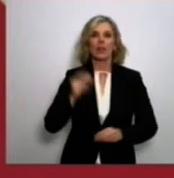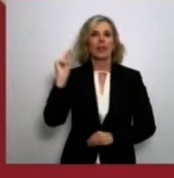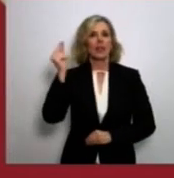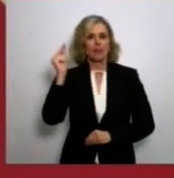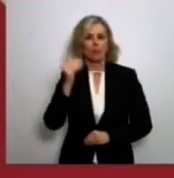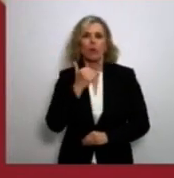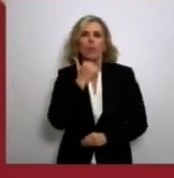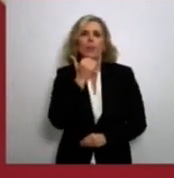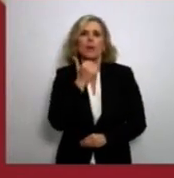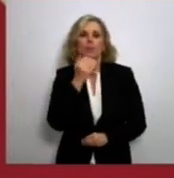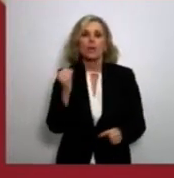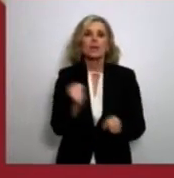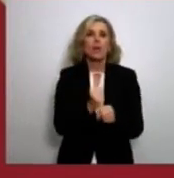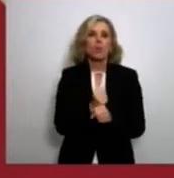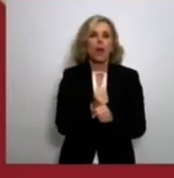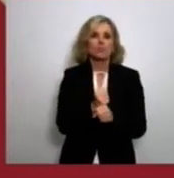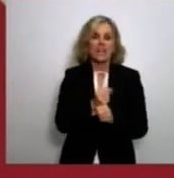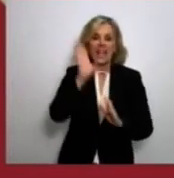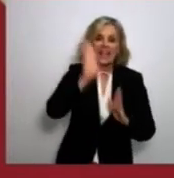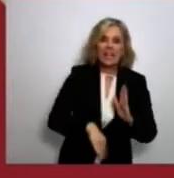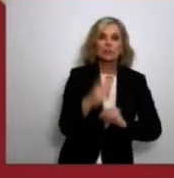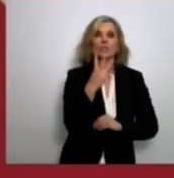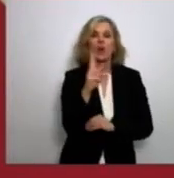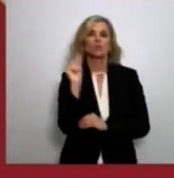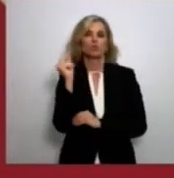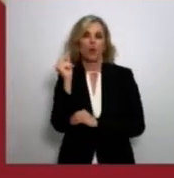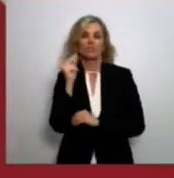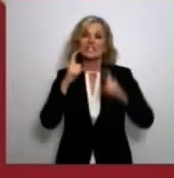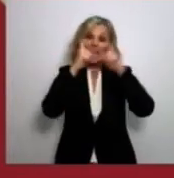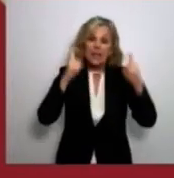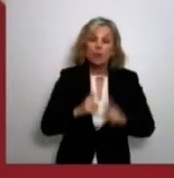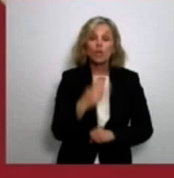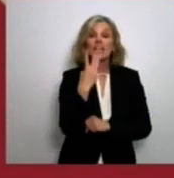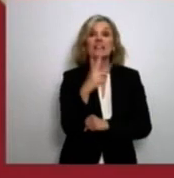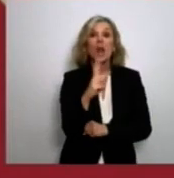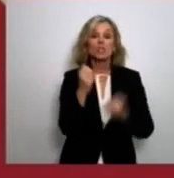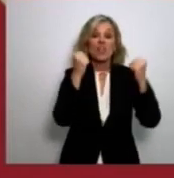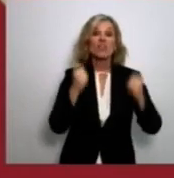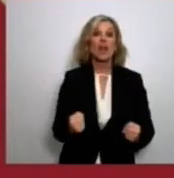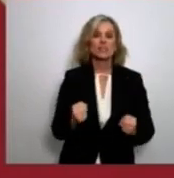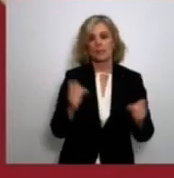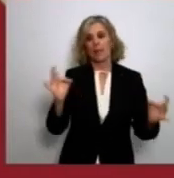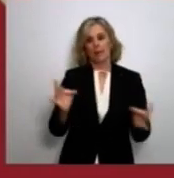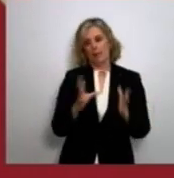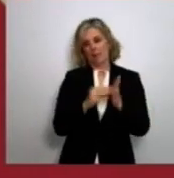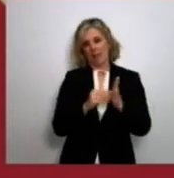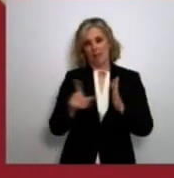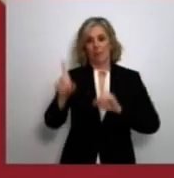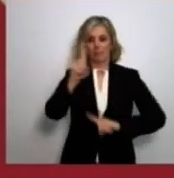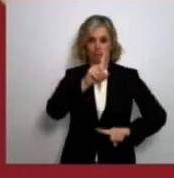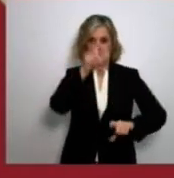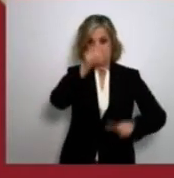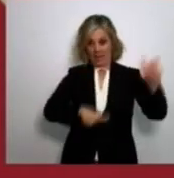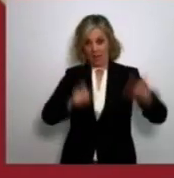μπορεί να λειτουργήσει κάτω από 300 βουλευτές κατά τα πρώτα 3 έτη. Δηλαδή, εάν παραιτηθεί ένας βουλευτής και